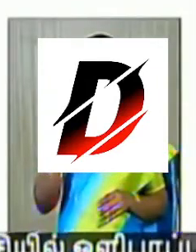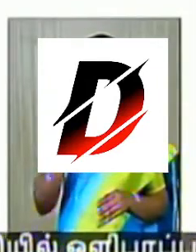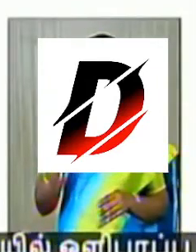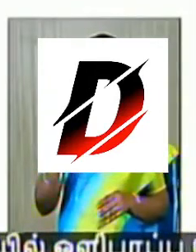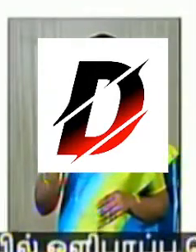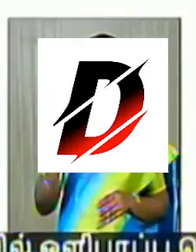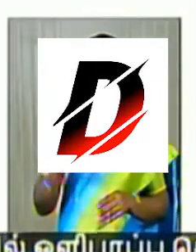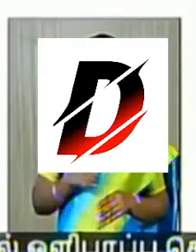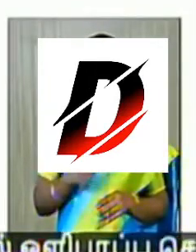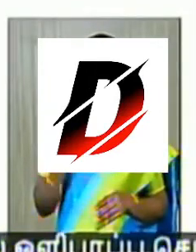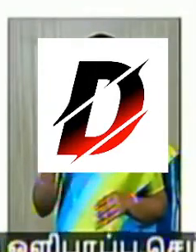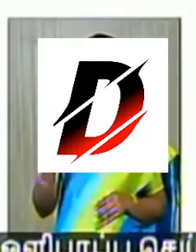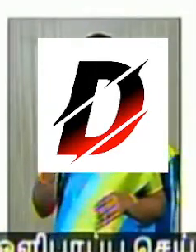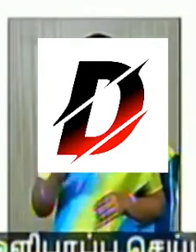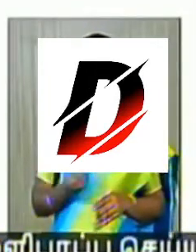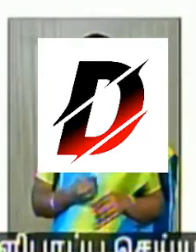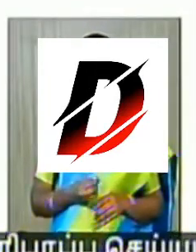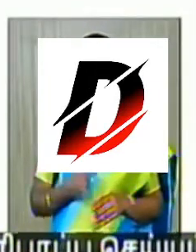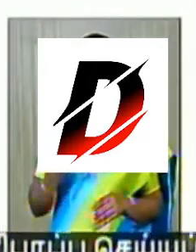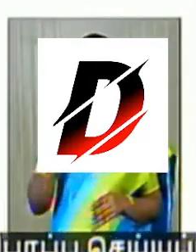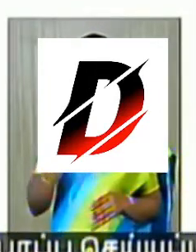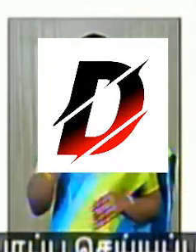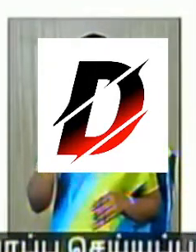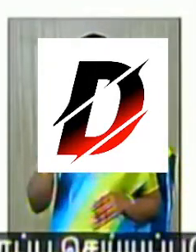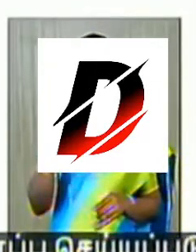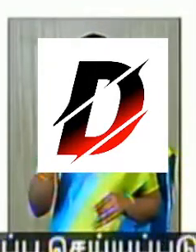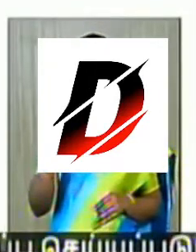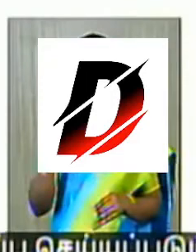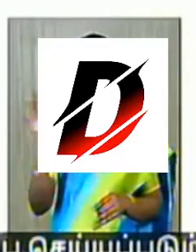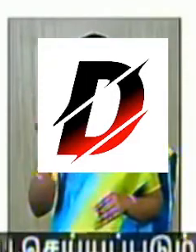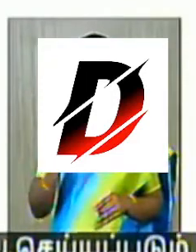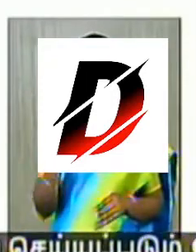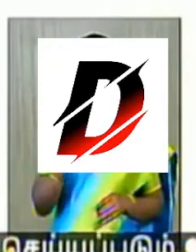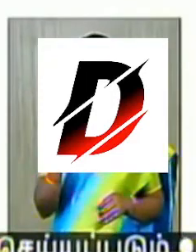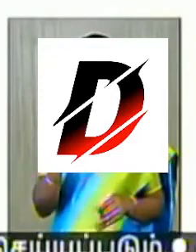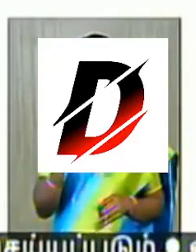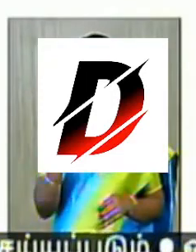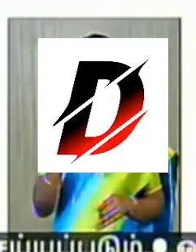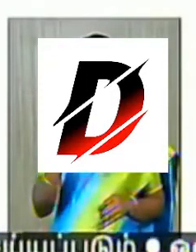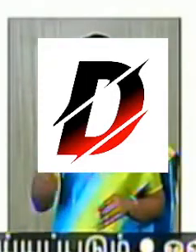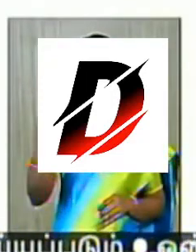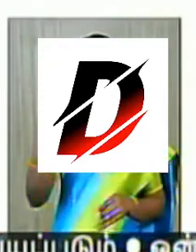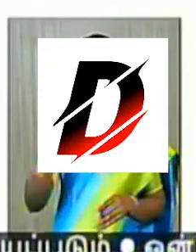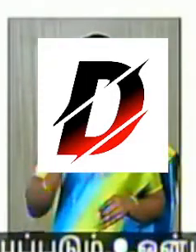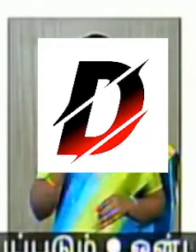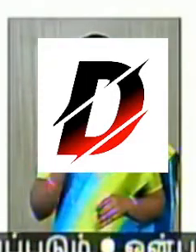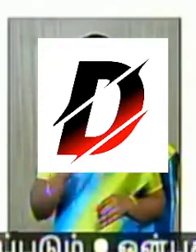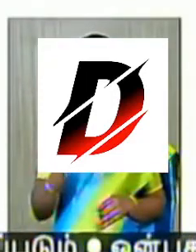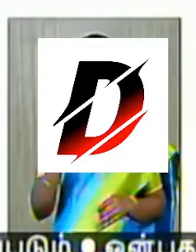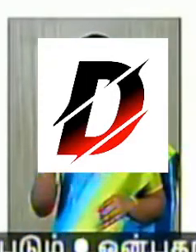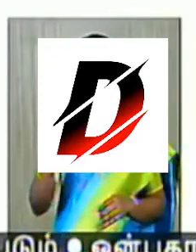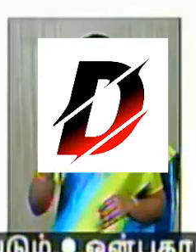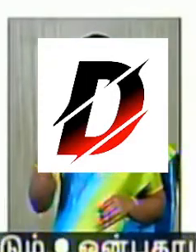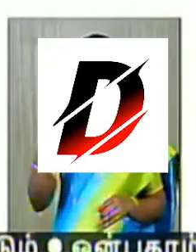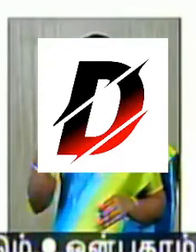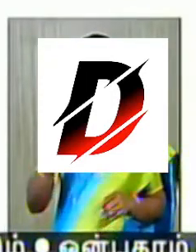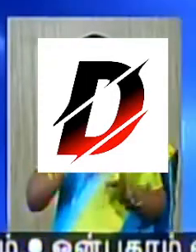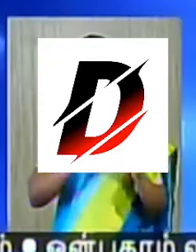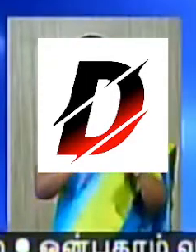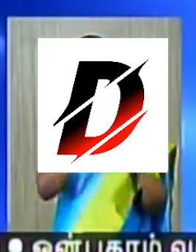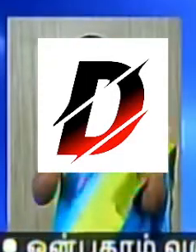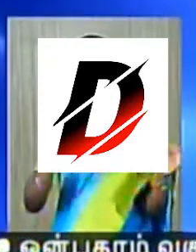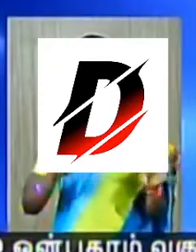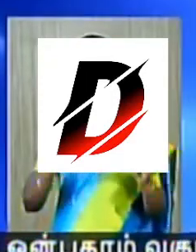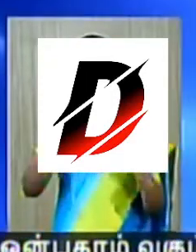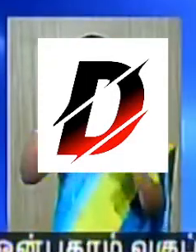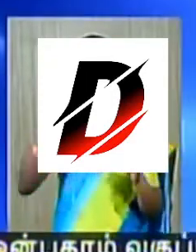-2, 0 -1, -5 அதே போல் 0, -6 1, -3 2, 4 இத்தனை புள்ளிகளை கண்டுபிடிச்சிருக்கோம். இதை